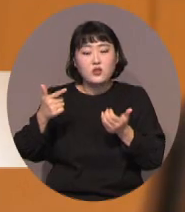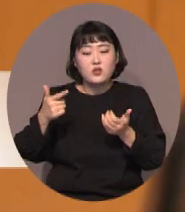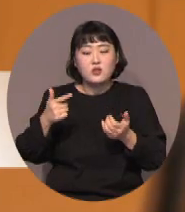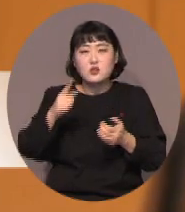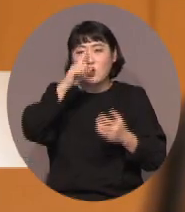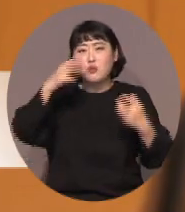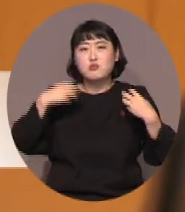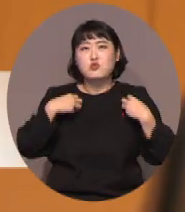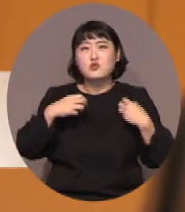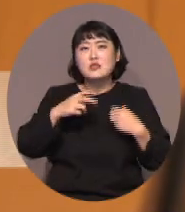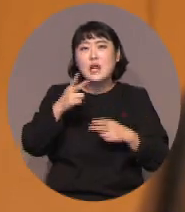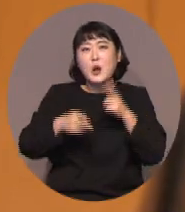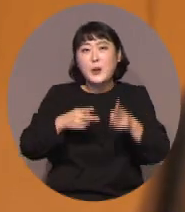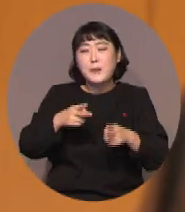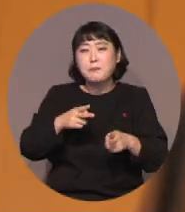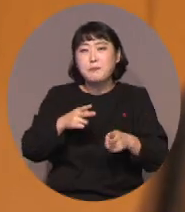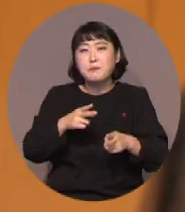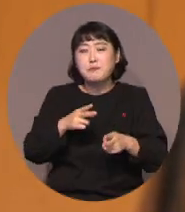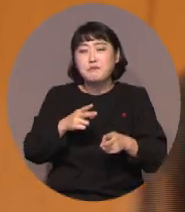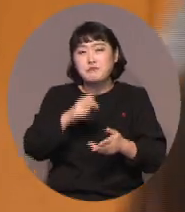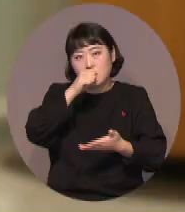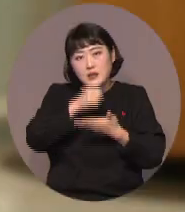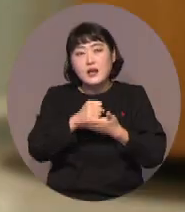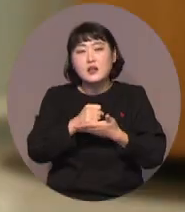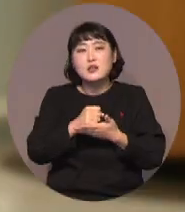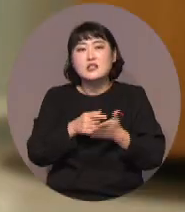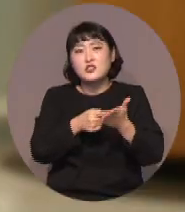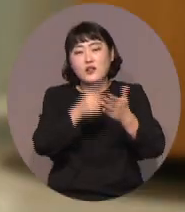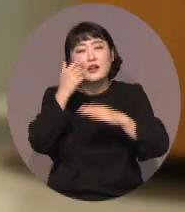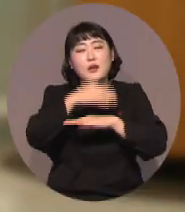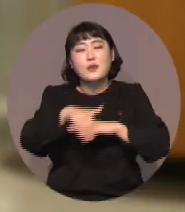관련 사업에 대한 예비타당성 조사를 신청할 예정입니다